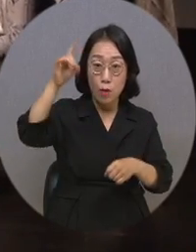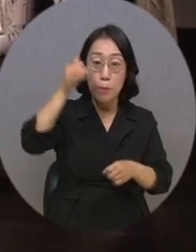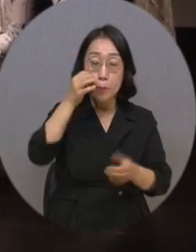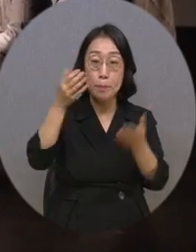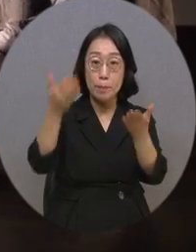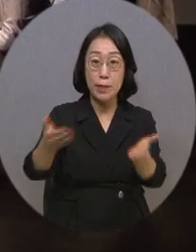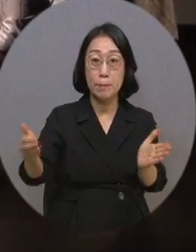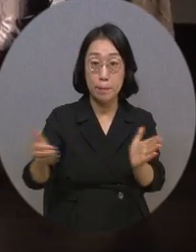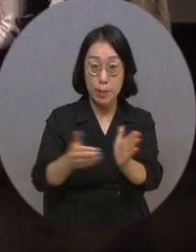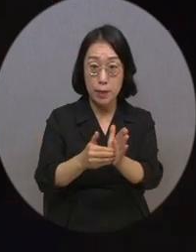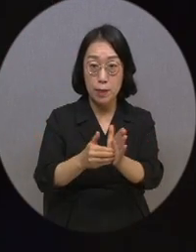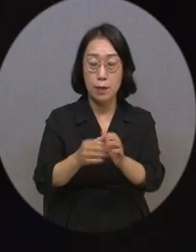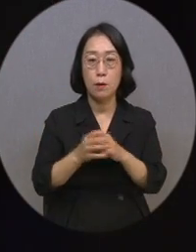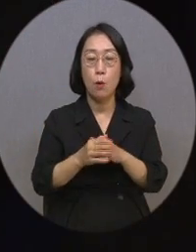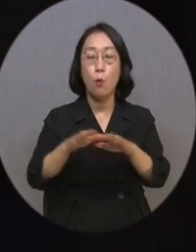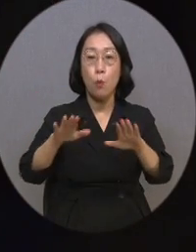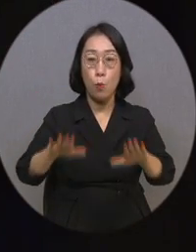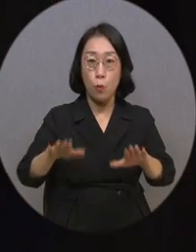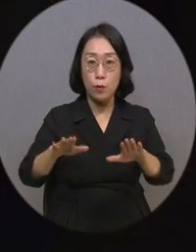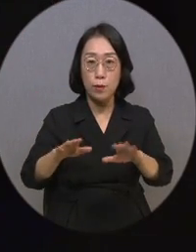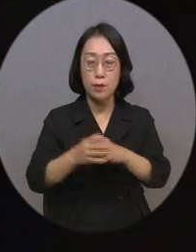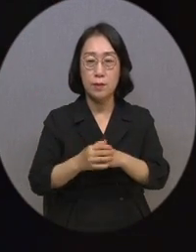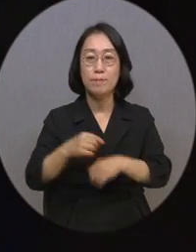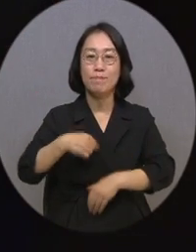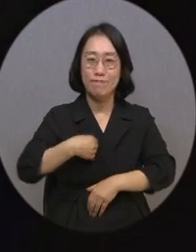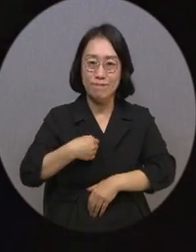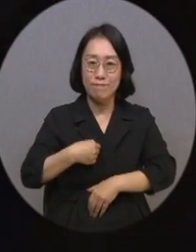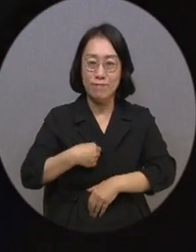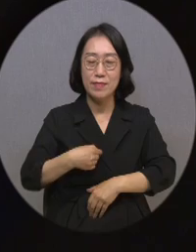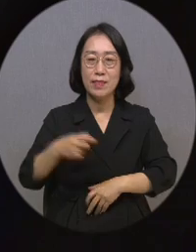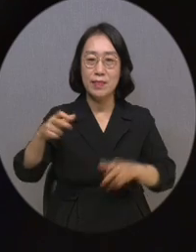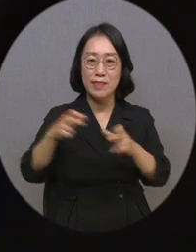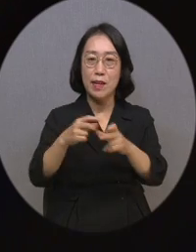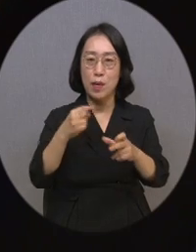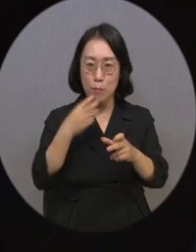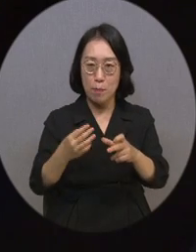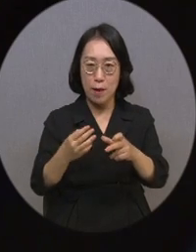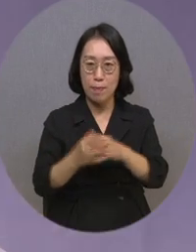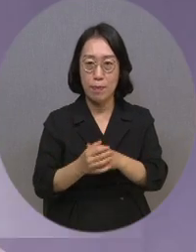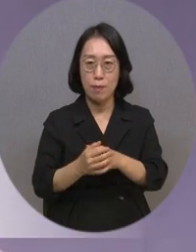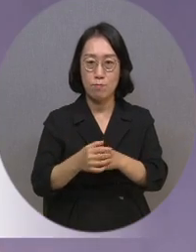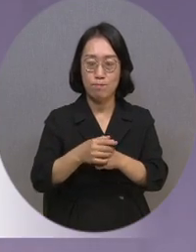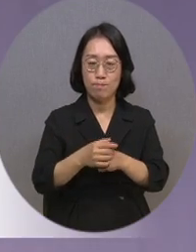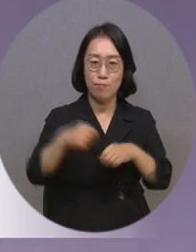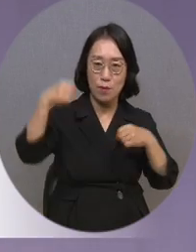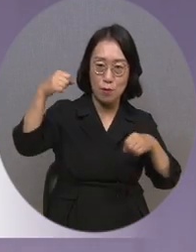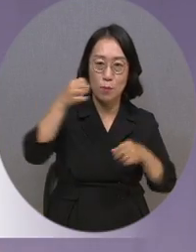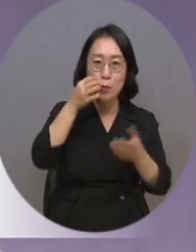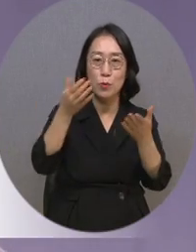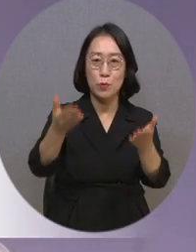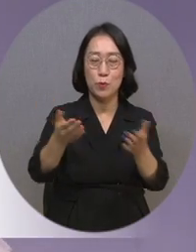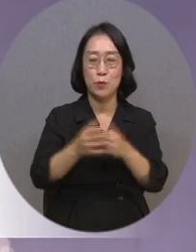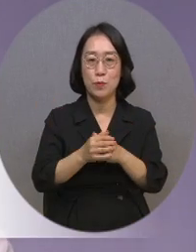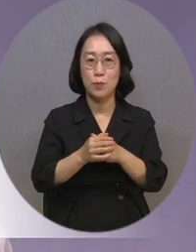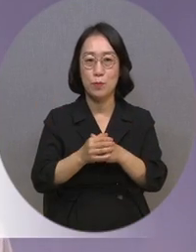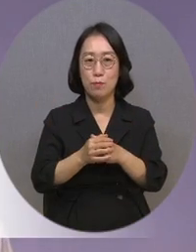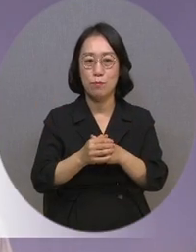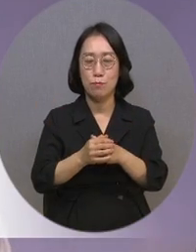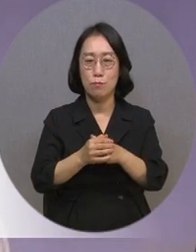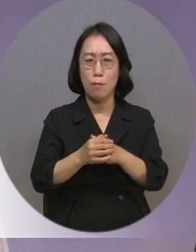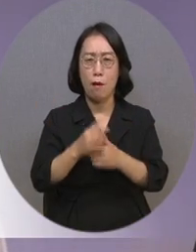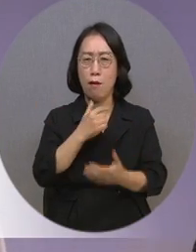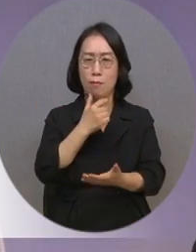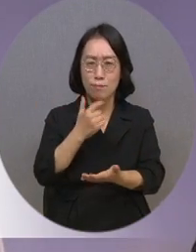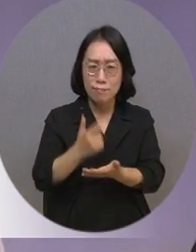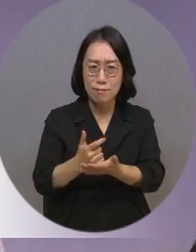했던 극단 민들레가 이번엔 그들만의 연기로 무대에 섰습니다. 저는 가슴이 뭉클하고,